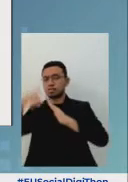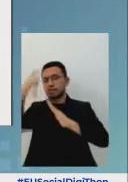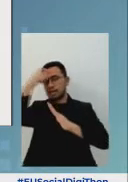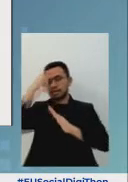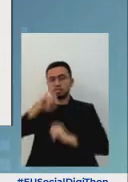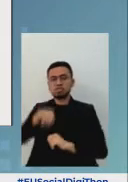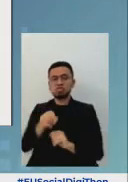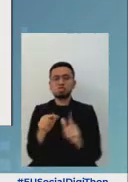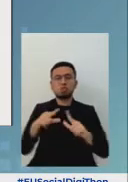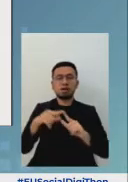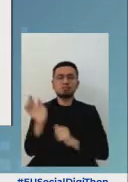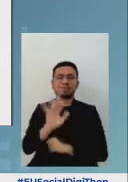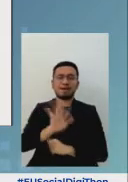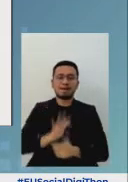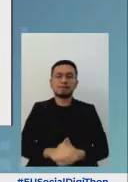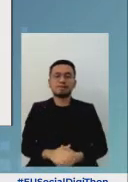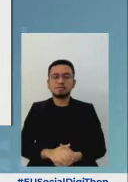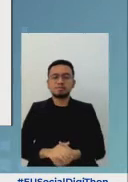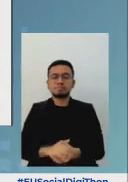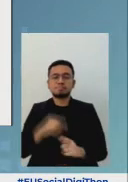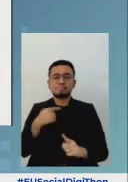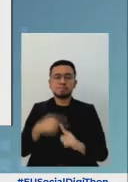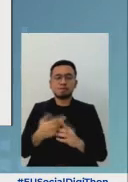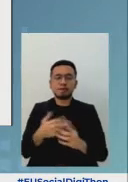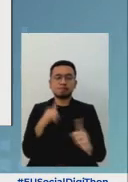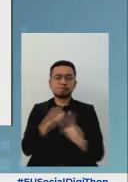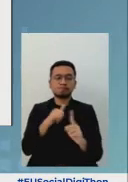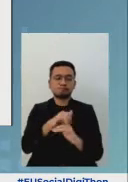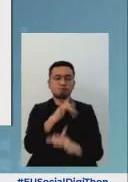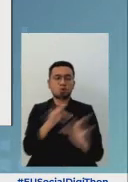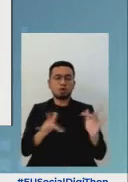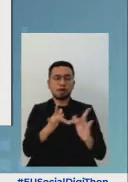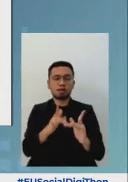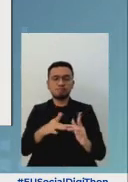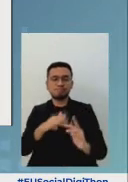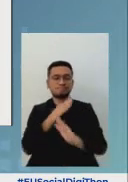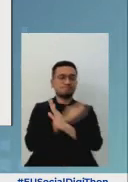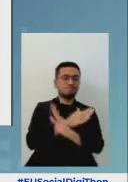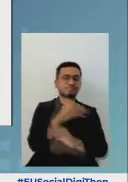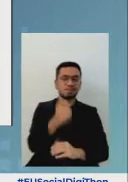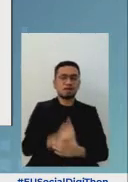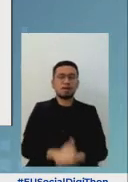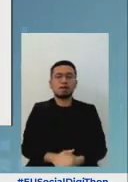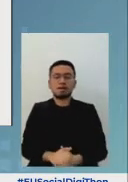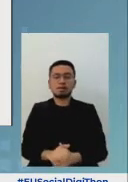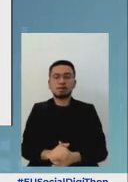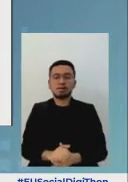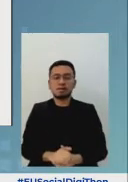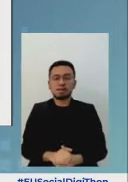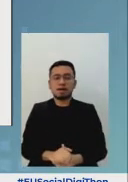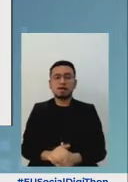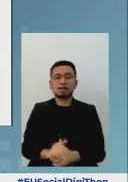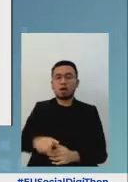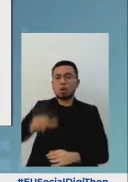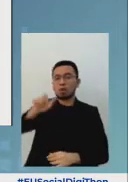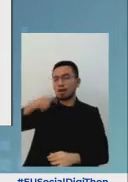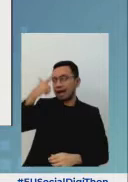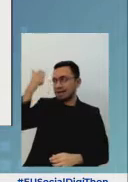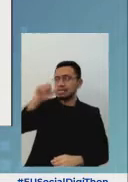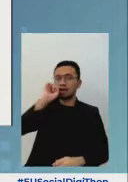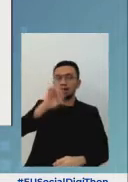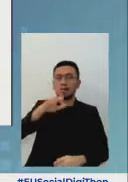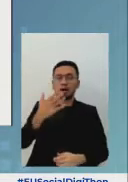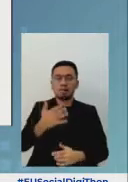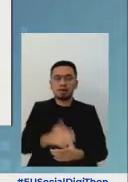Juga mengurangi cyberbullying. Dikatakan ya 16-18 itu ada pakar yang menyatakan, ini pakar